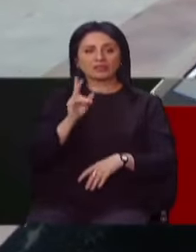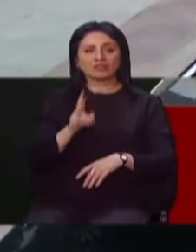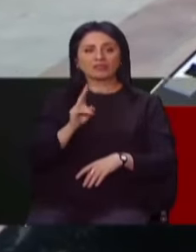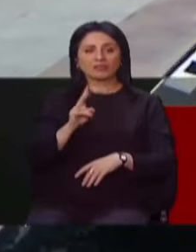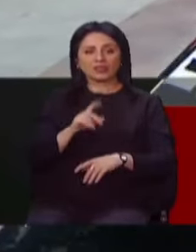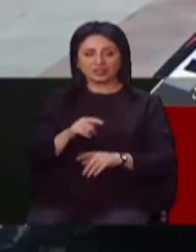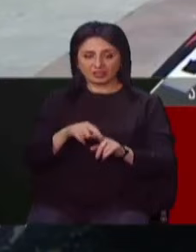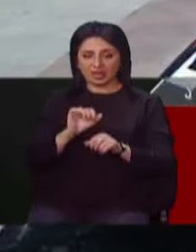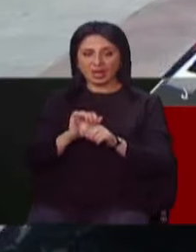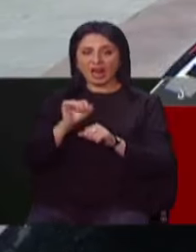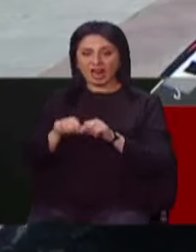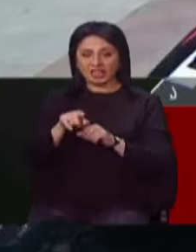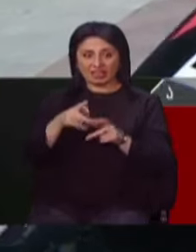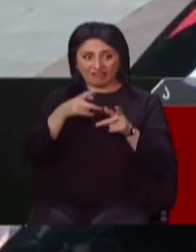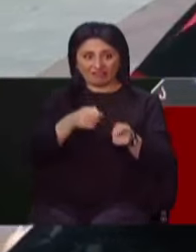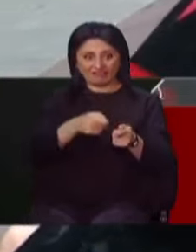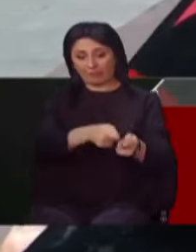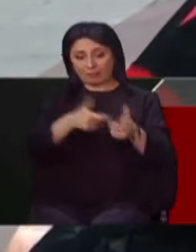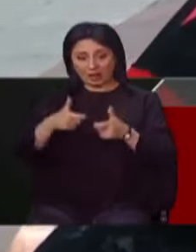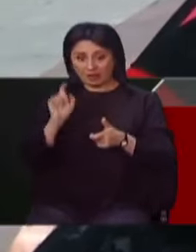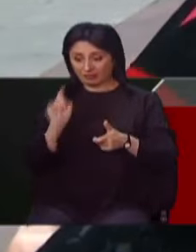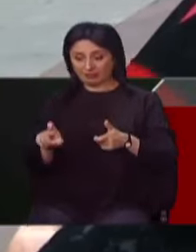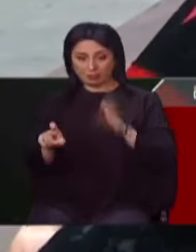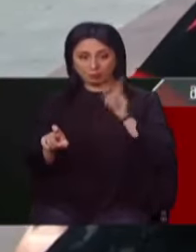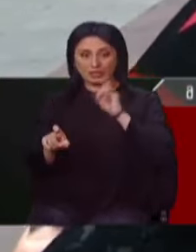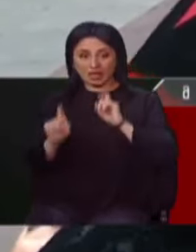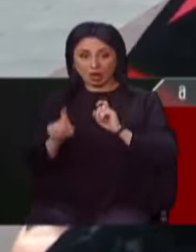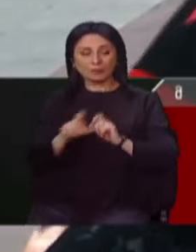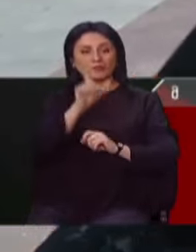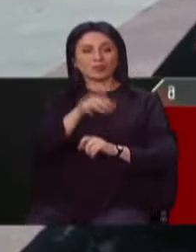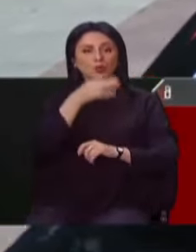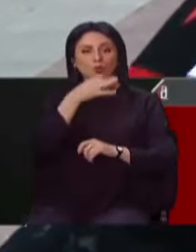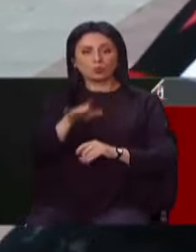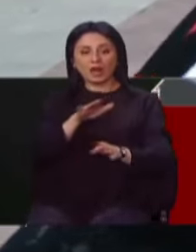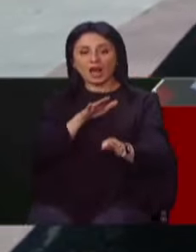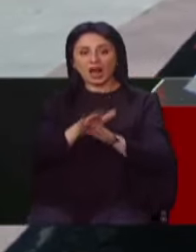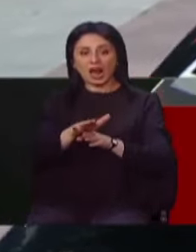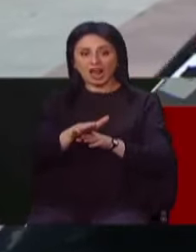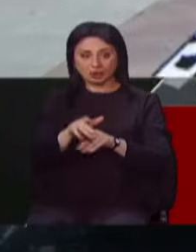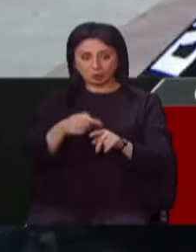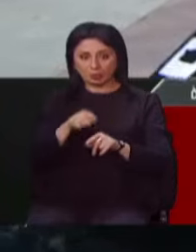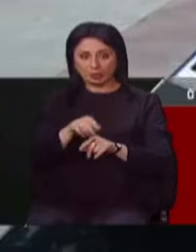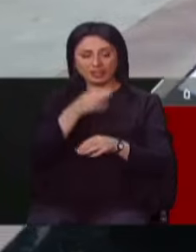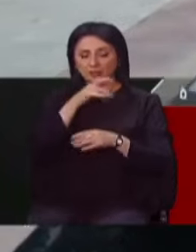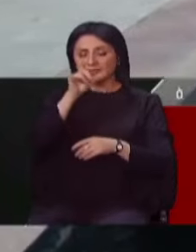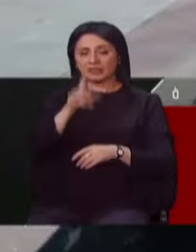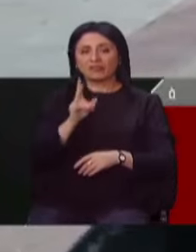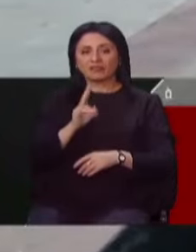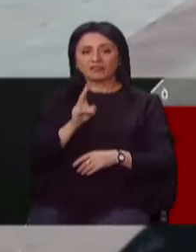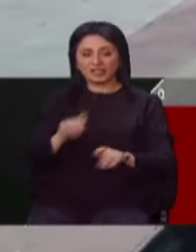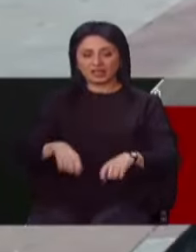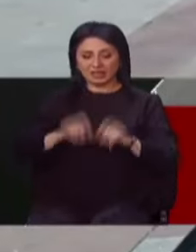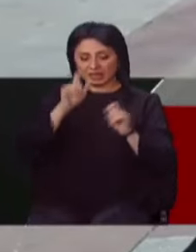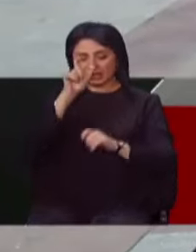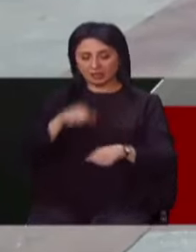რომელიც გადალახავს ამ ვეტოს, დააჭერს ხელს ღილაკს, ნებისმიერი ადამიანი, რომელიც აღასრულებს სანქციებს, ნებისმიერი ადამიანი, რომელიც